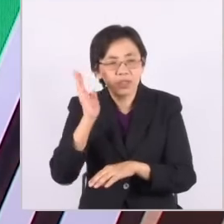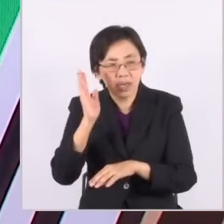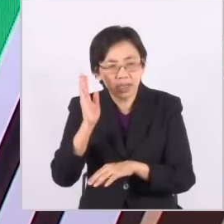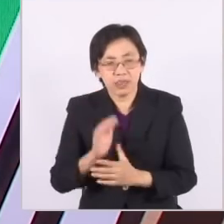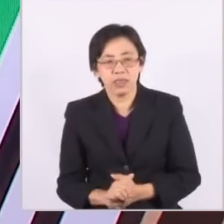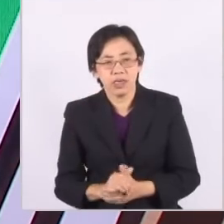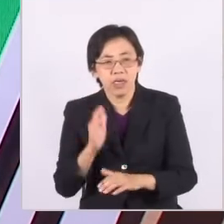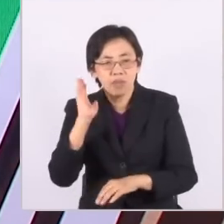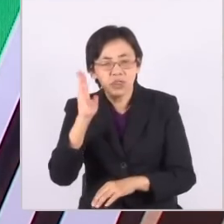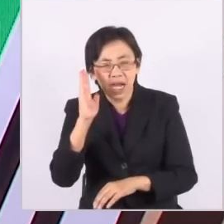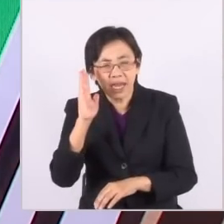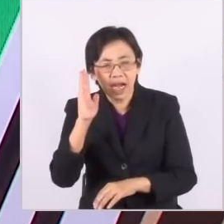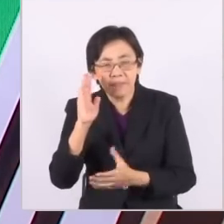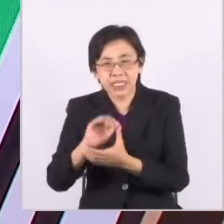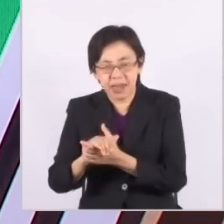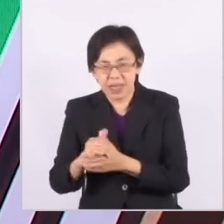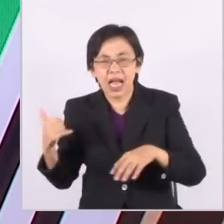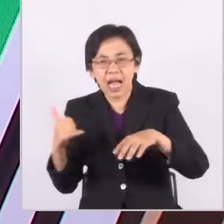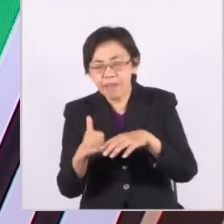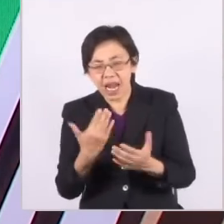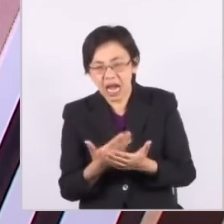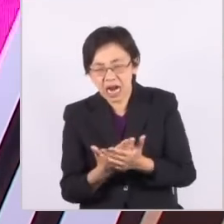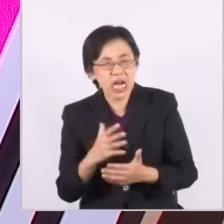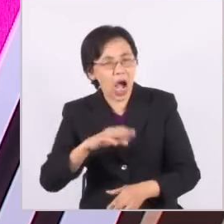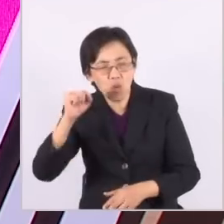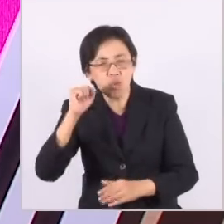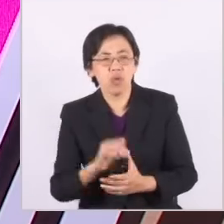บอกว่าเป็นสามีมาปล้นทรัพย์